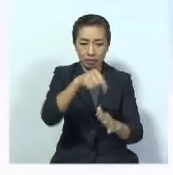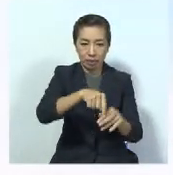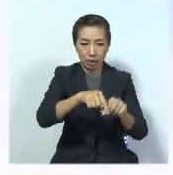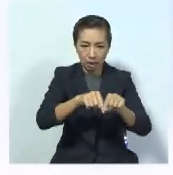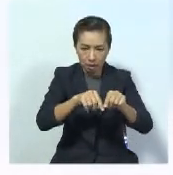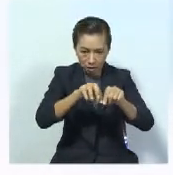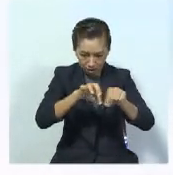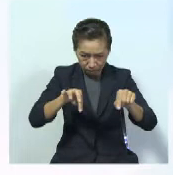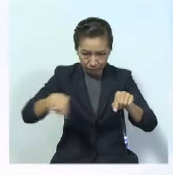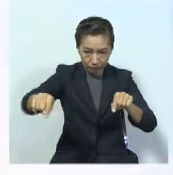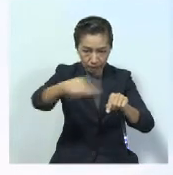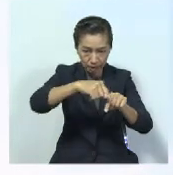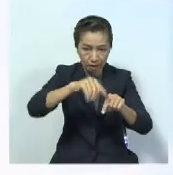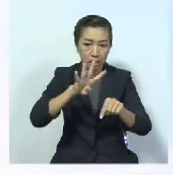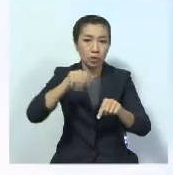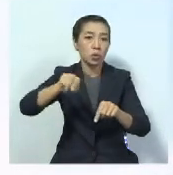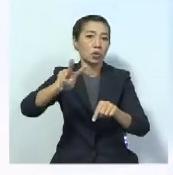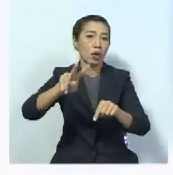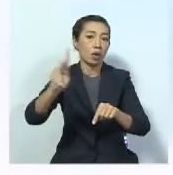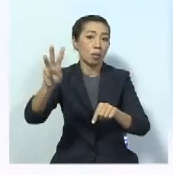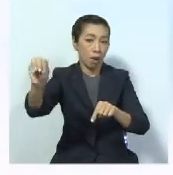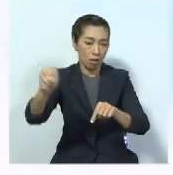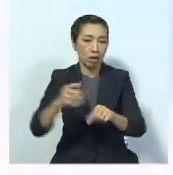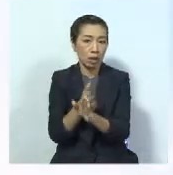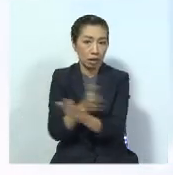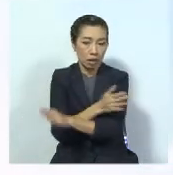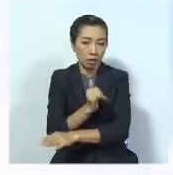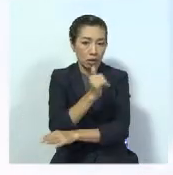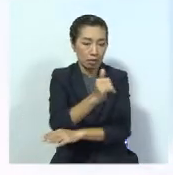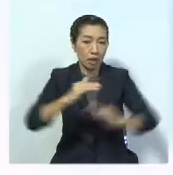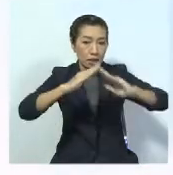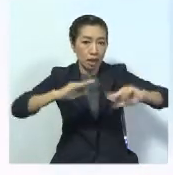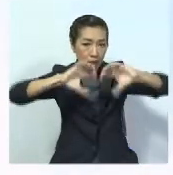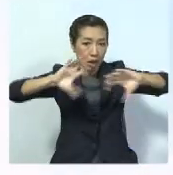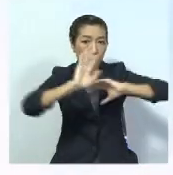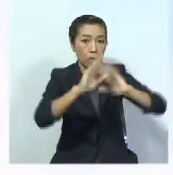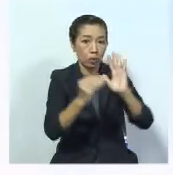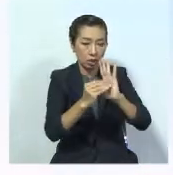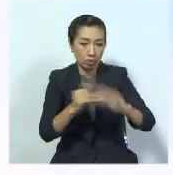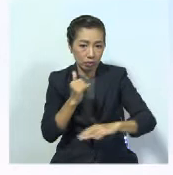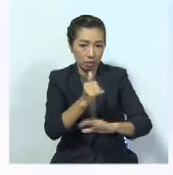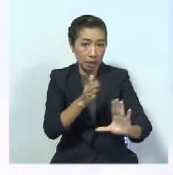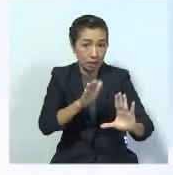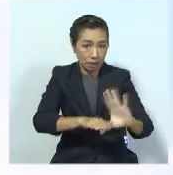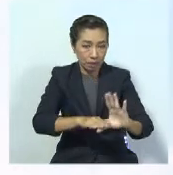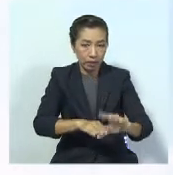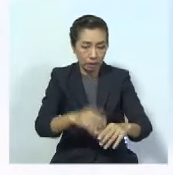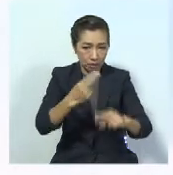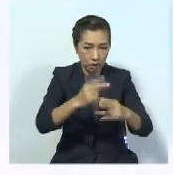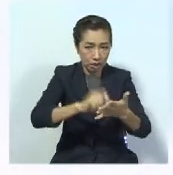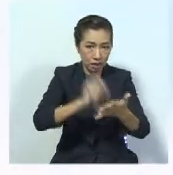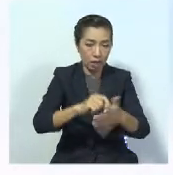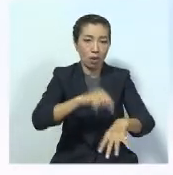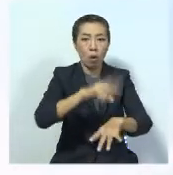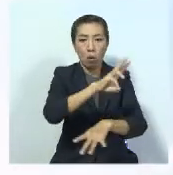ง 4.2 กิโลเมตรค่ะลงทะเบียนรายงานตัวที่ศาลาว่าการกรุงเทพมหานครตั้งแต่เวลา 6:00 น.ถึง 8:00